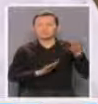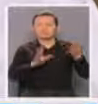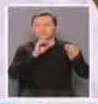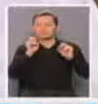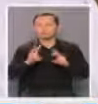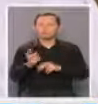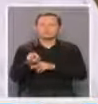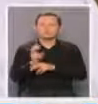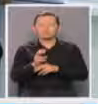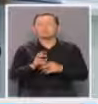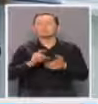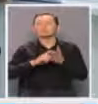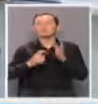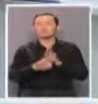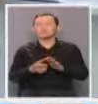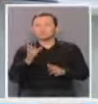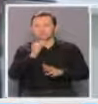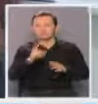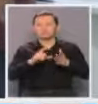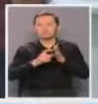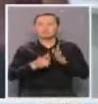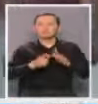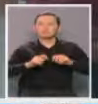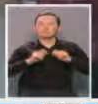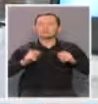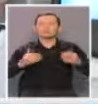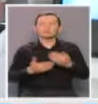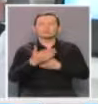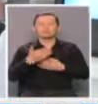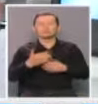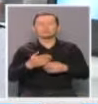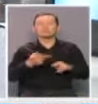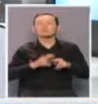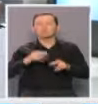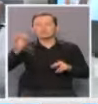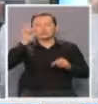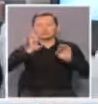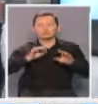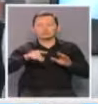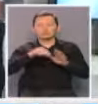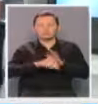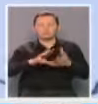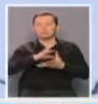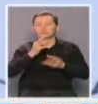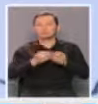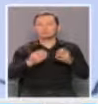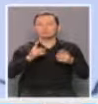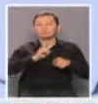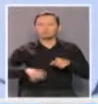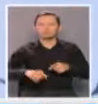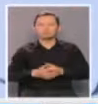обратиться к специалисту-медиатору. Сейчас работает кабинет медиации нового образца. Напомним, что здесь все процедуры проходят